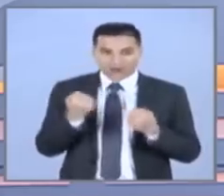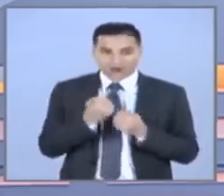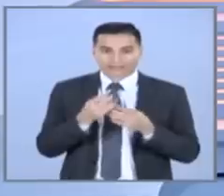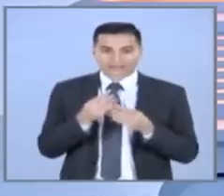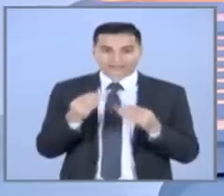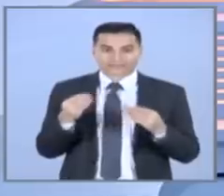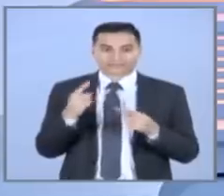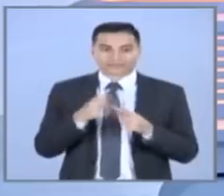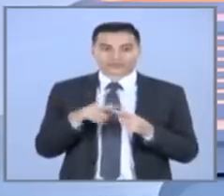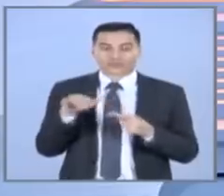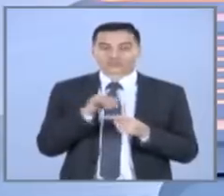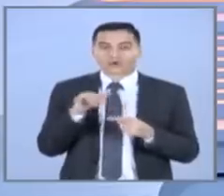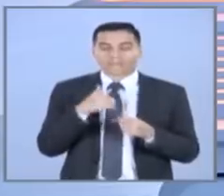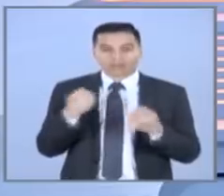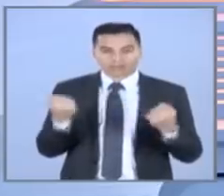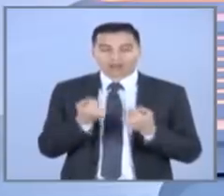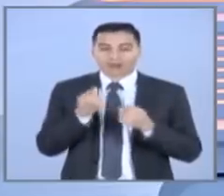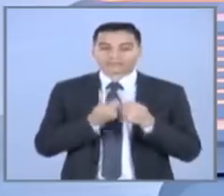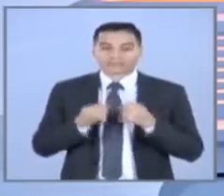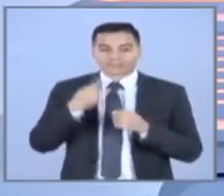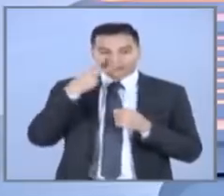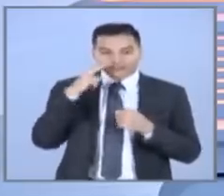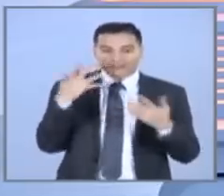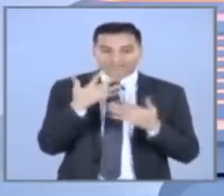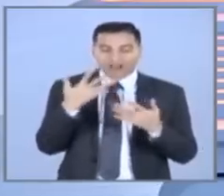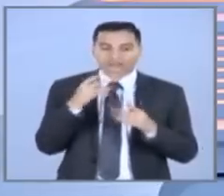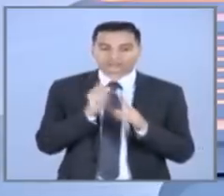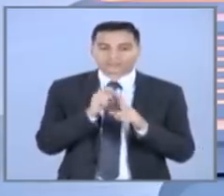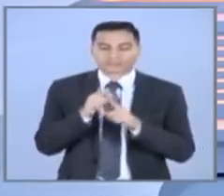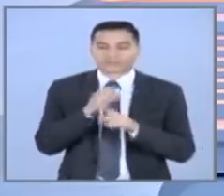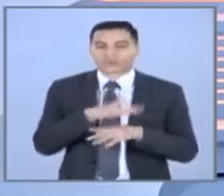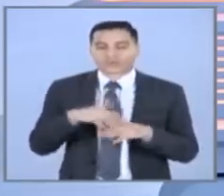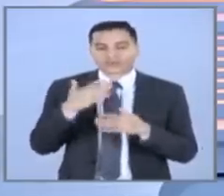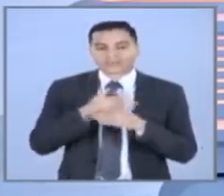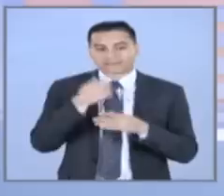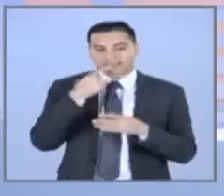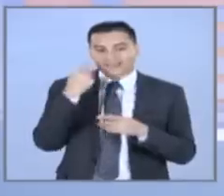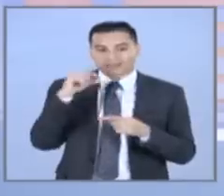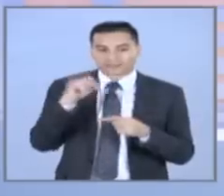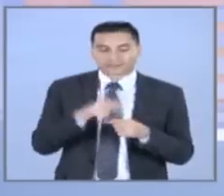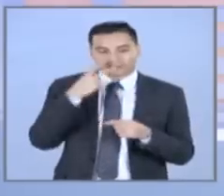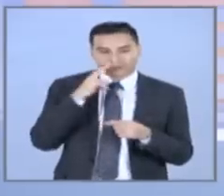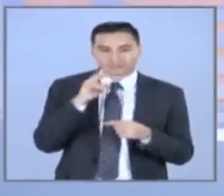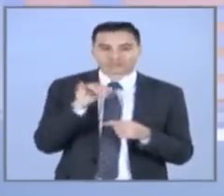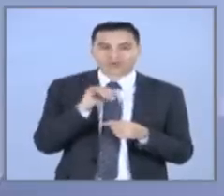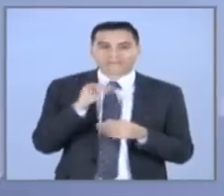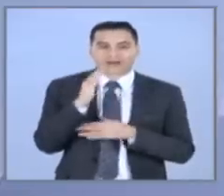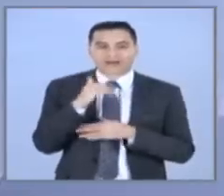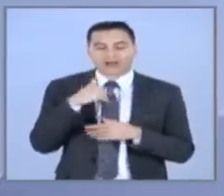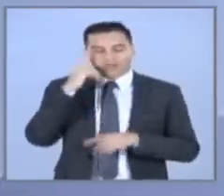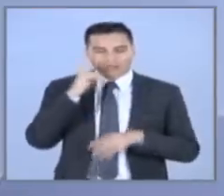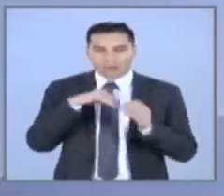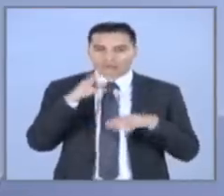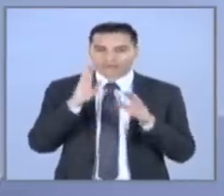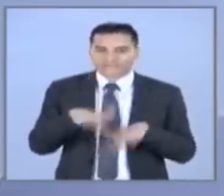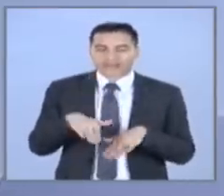وأهم حاجة دربنا عليها أكتر معلومات الأخطاء اللي وقعنا فيها الموسم اللي فات عشان ما نكررهاش تاني. زي إيه؟ كان في توتر وكان في